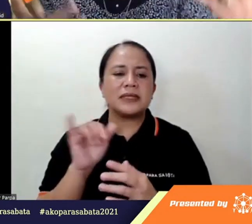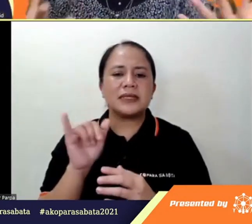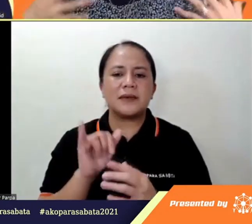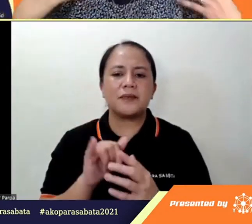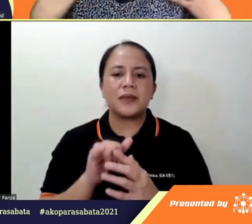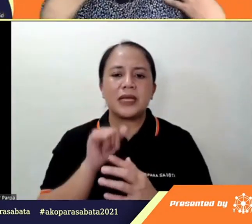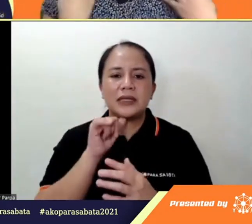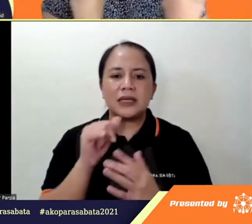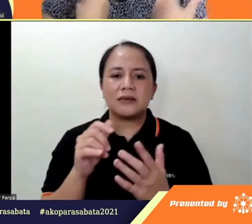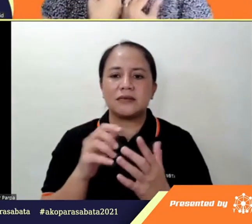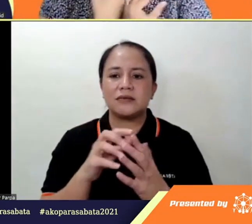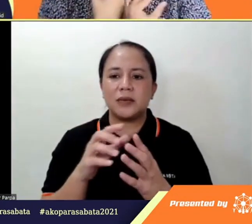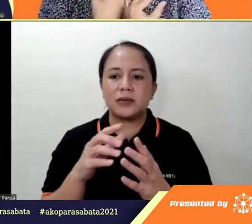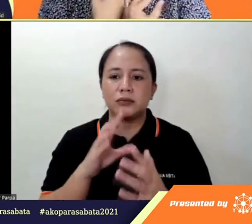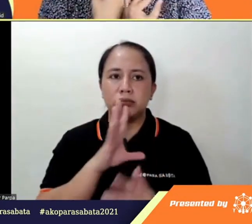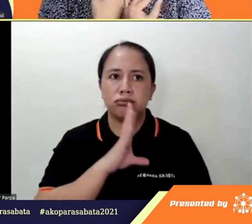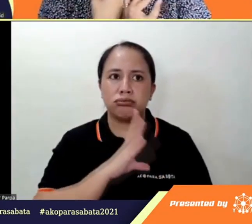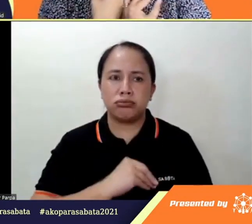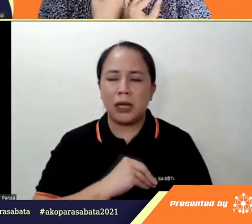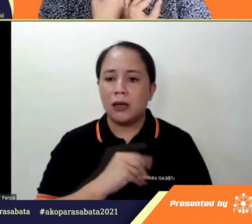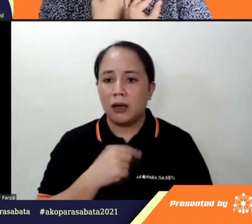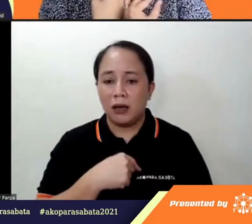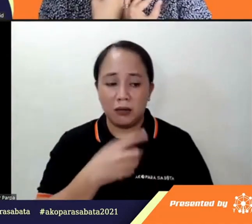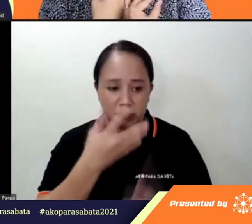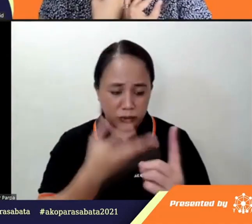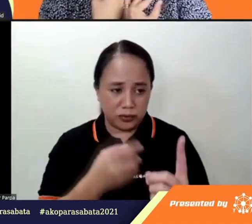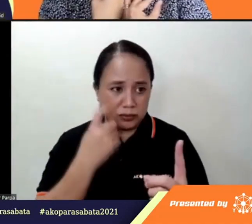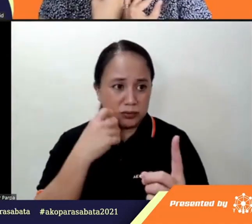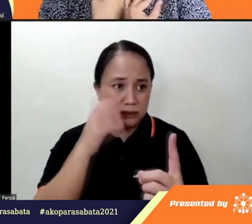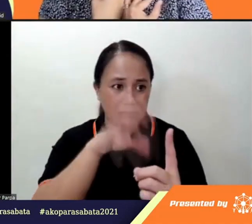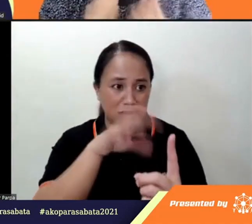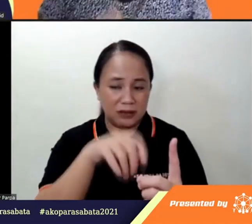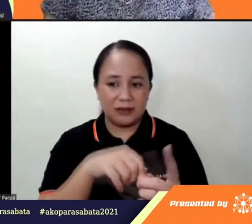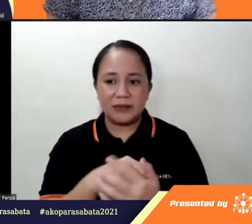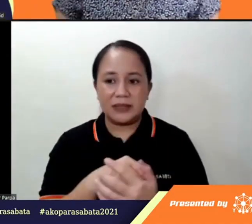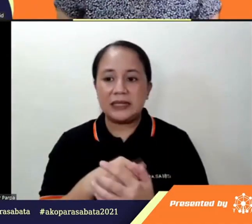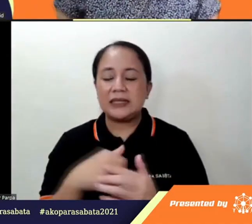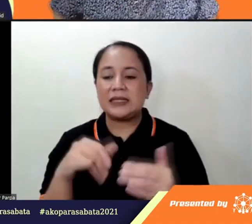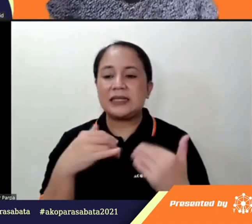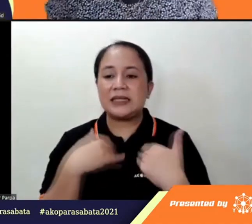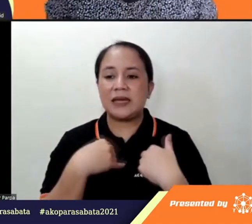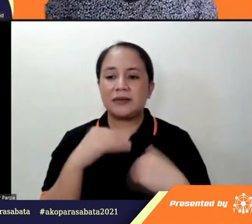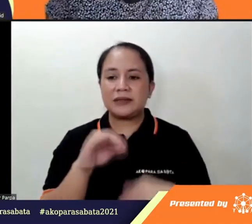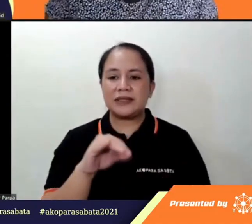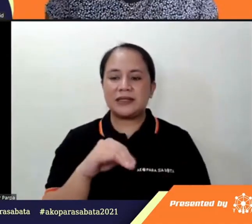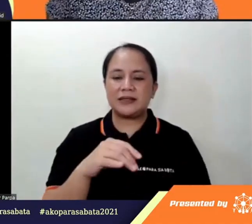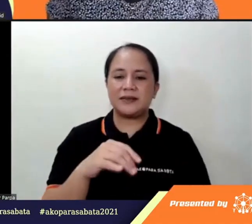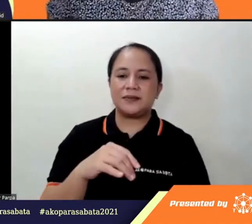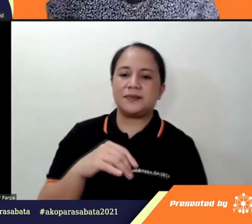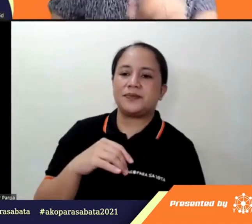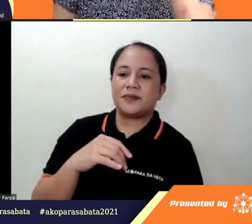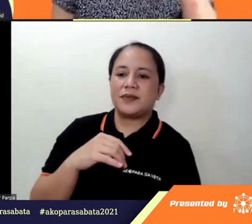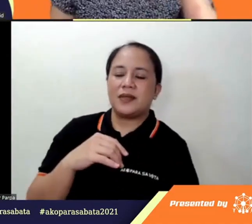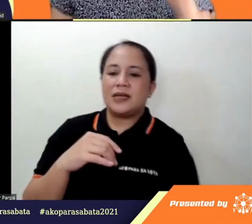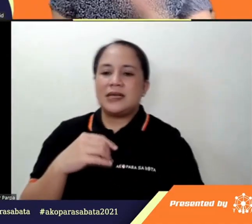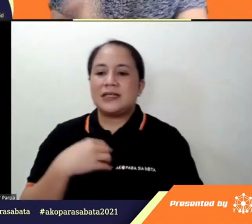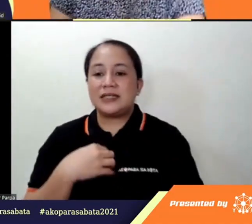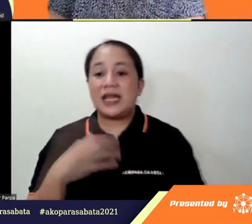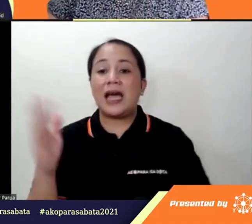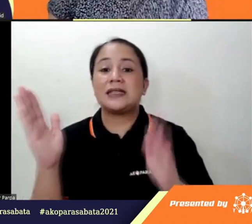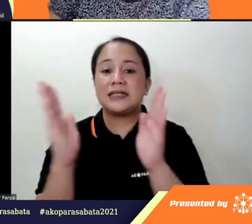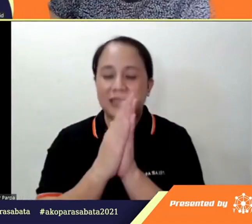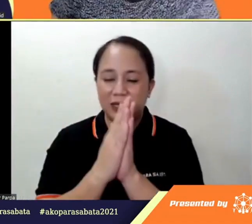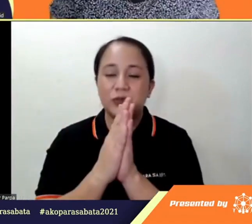hindi masyadong mawalan ng pag-asa. Oo, meron kami tinuturo na sandwich approach. Sandwich